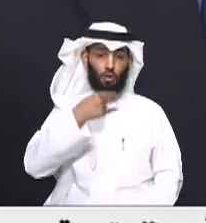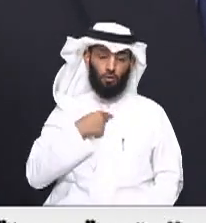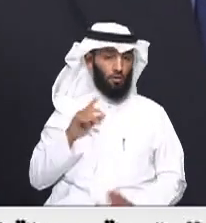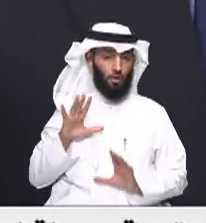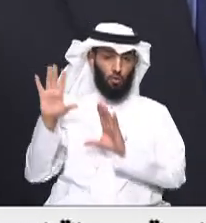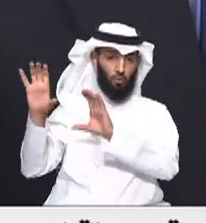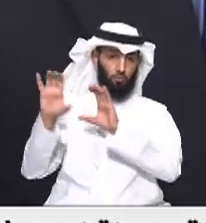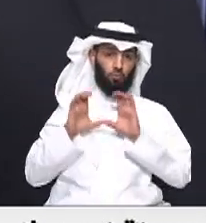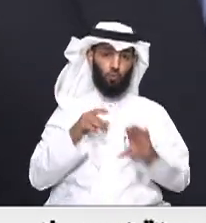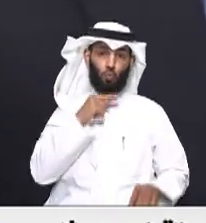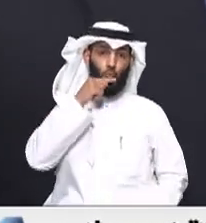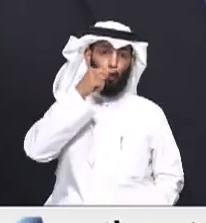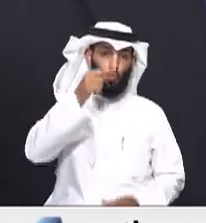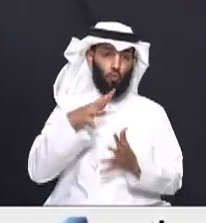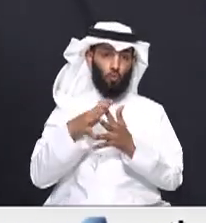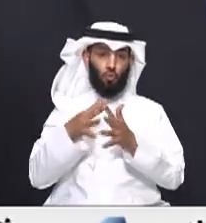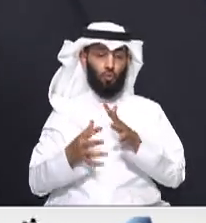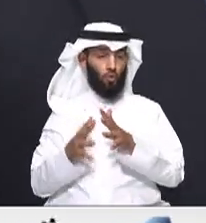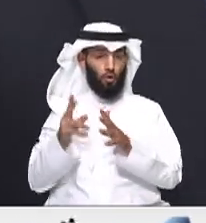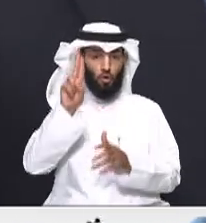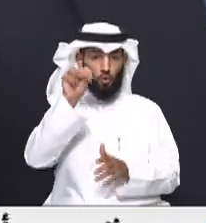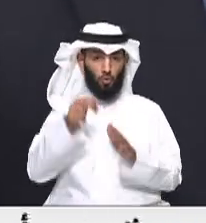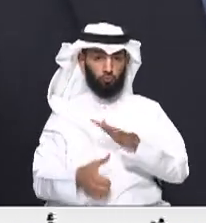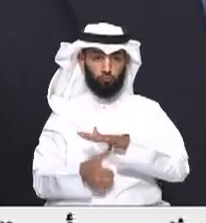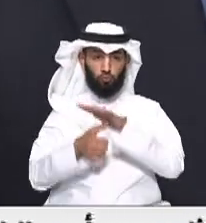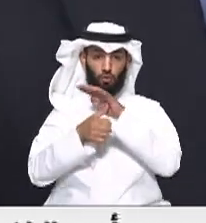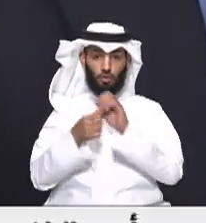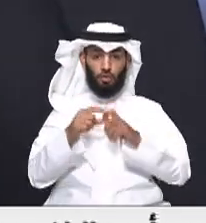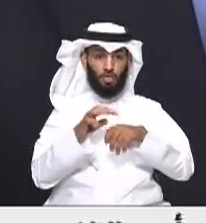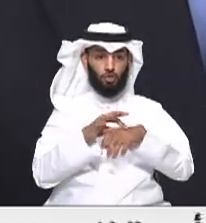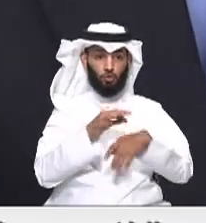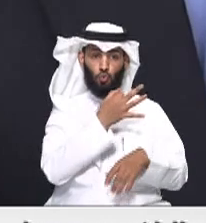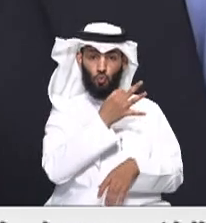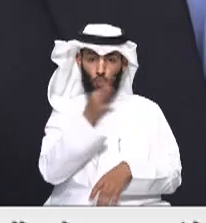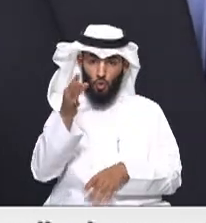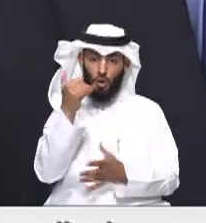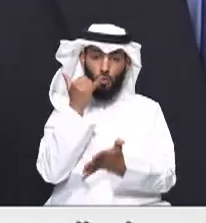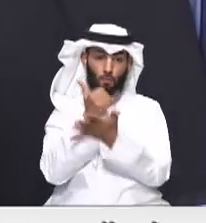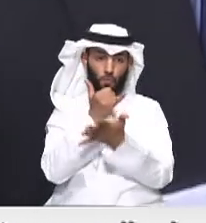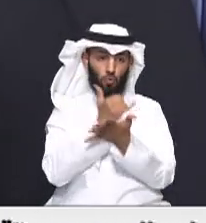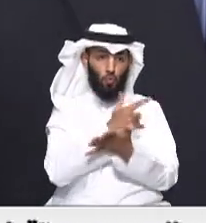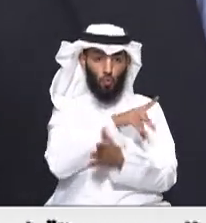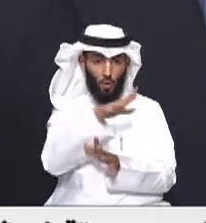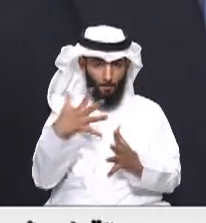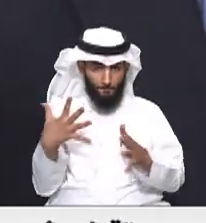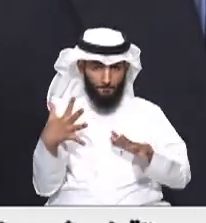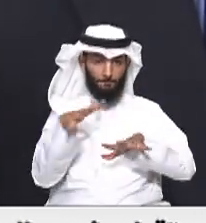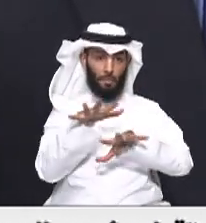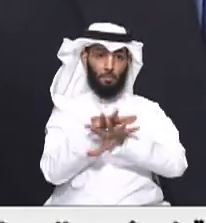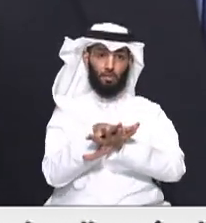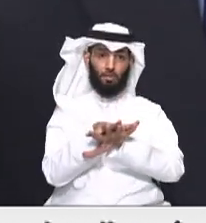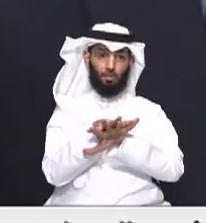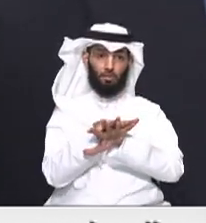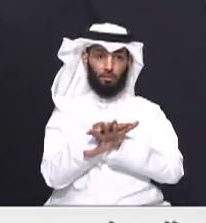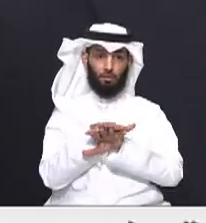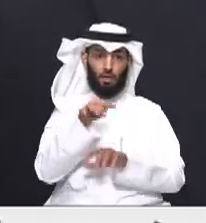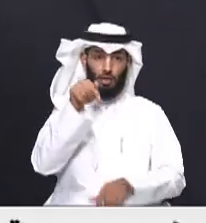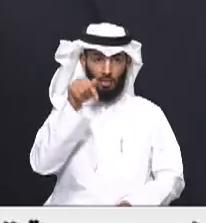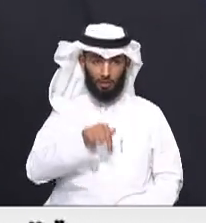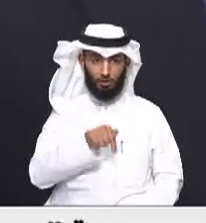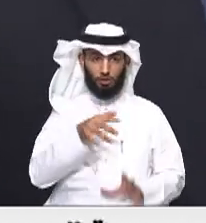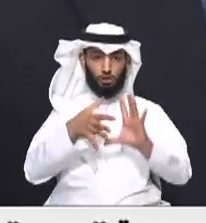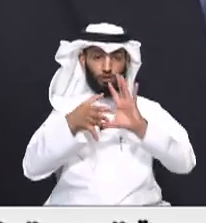بدأت بعدم ترك أحد خلف الركب، وهذا هو الشعار الذي تبنته الجمعية العامة رفيعة